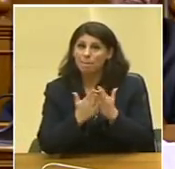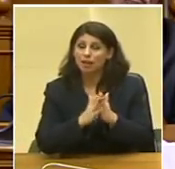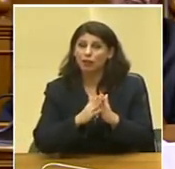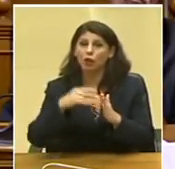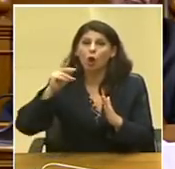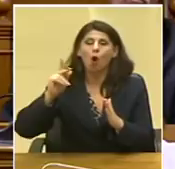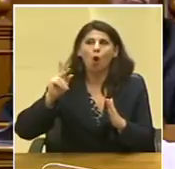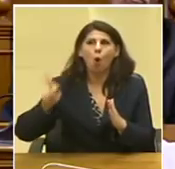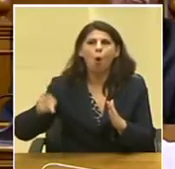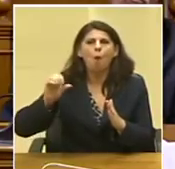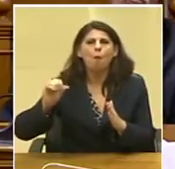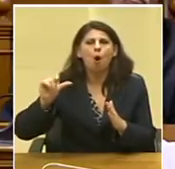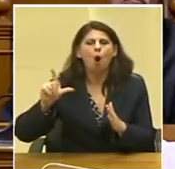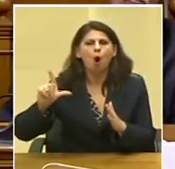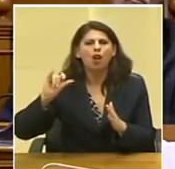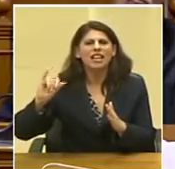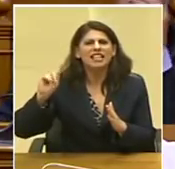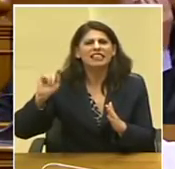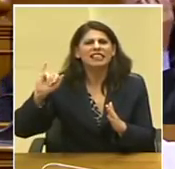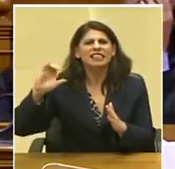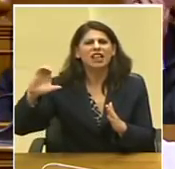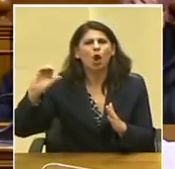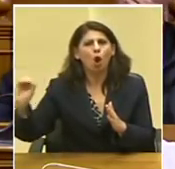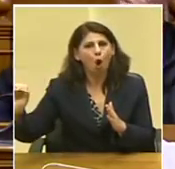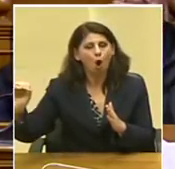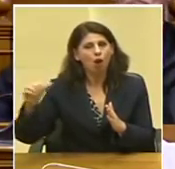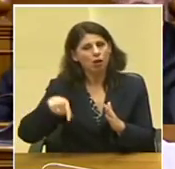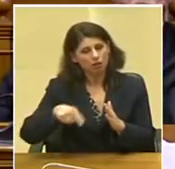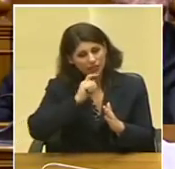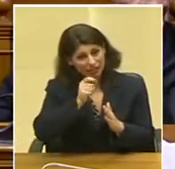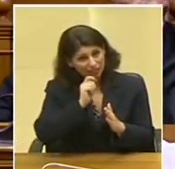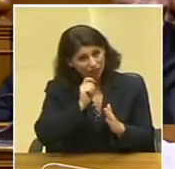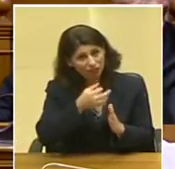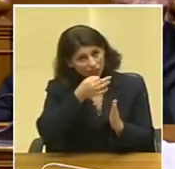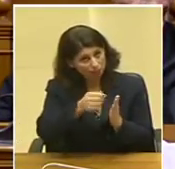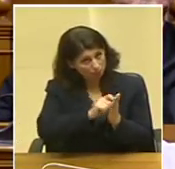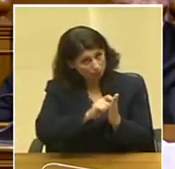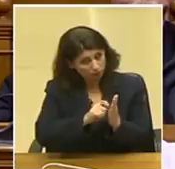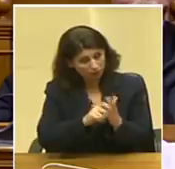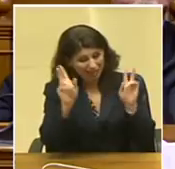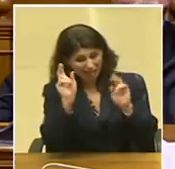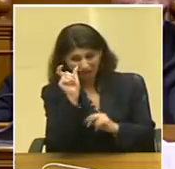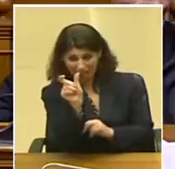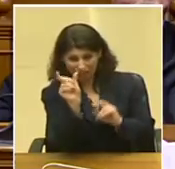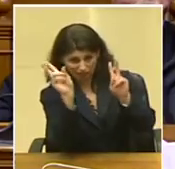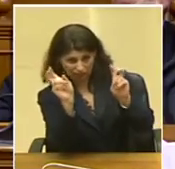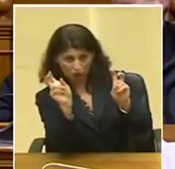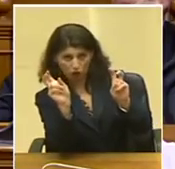συνέντευξη στην οποία αναφερθήκατε, επιλέξει εντός εισαγωγικών,